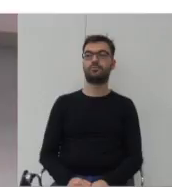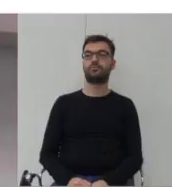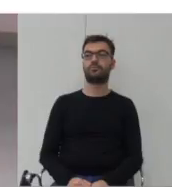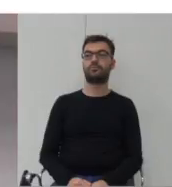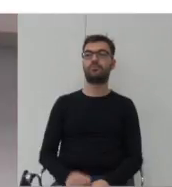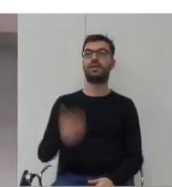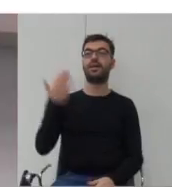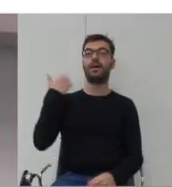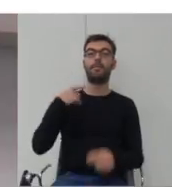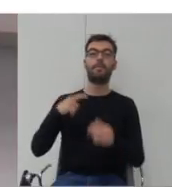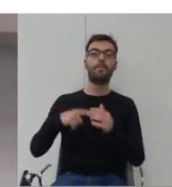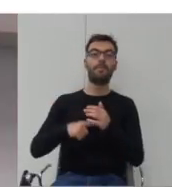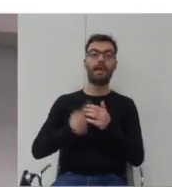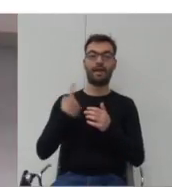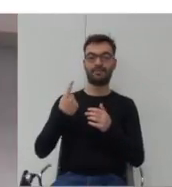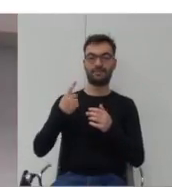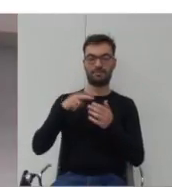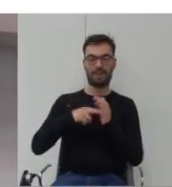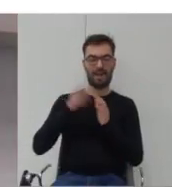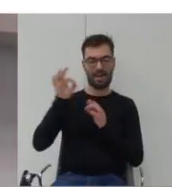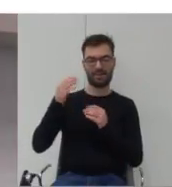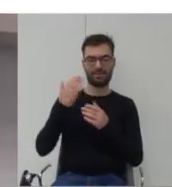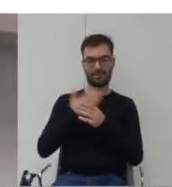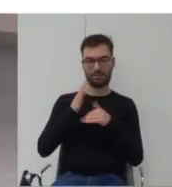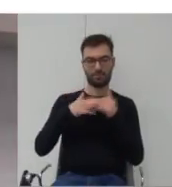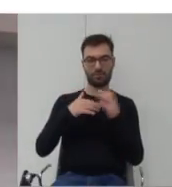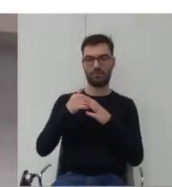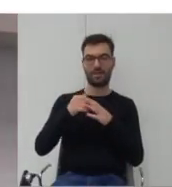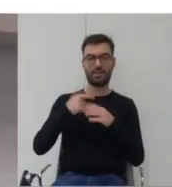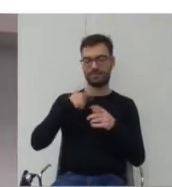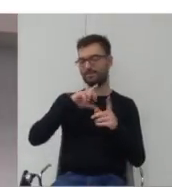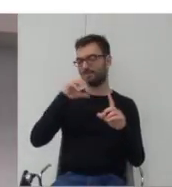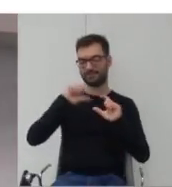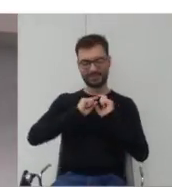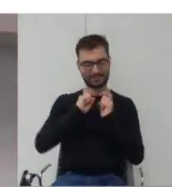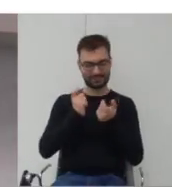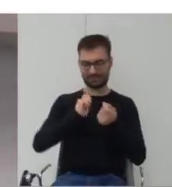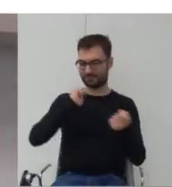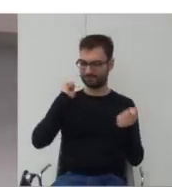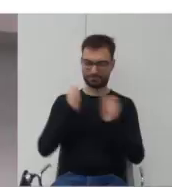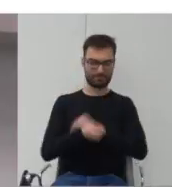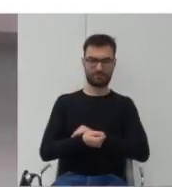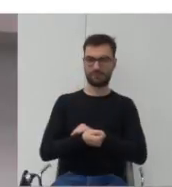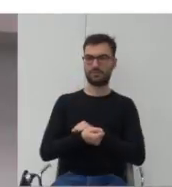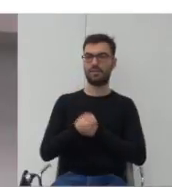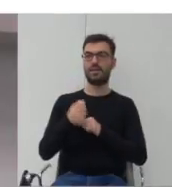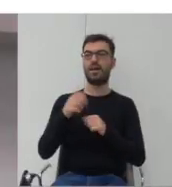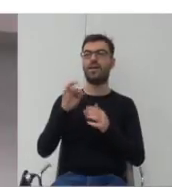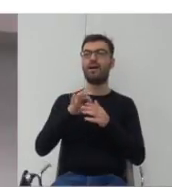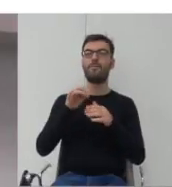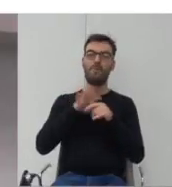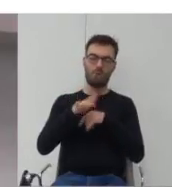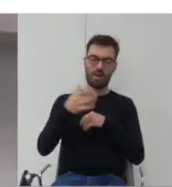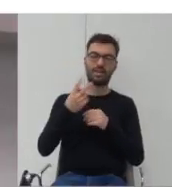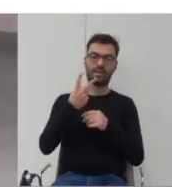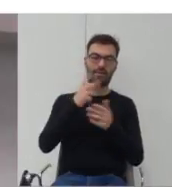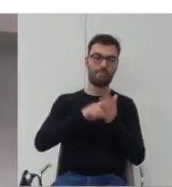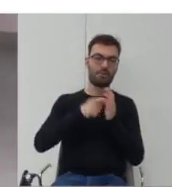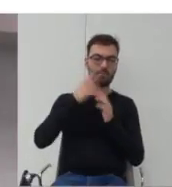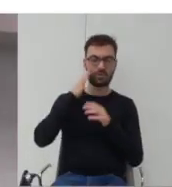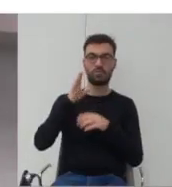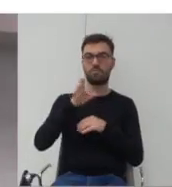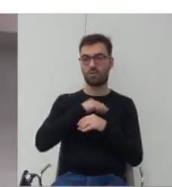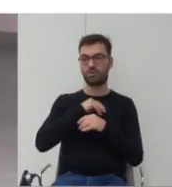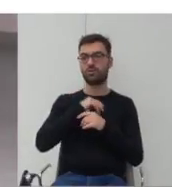pozostała ani jedna ściana z początkowej koncepcji dewelopera. Niemniej jednak chcemy powiedzieć, że w tak popularnym metrażu, czyli w dwupokojowym mieszkaniu,